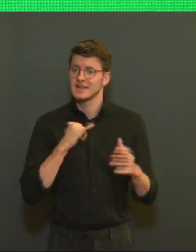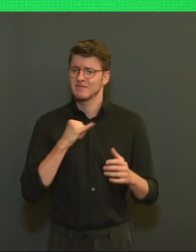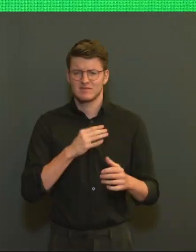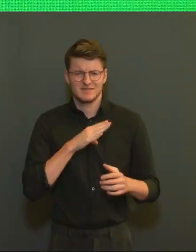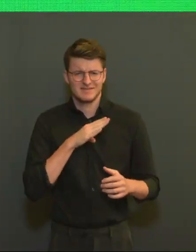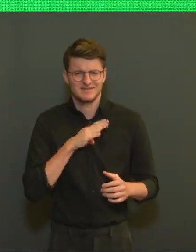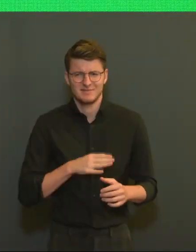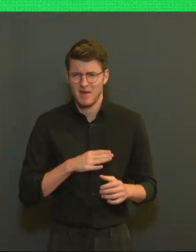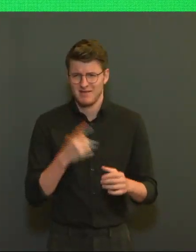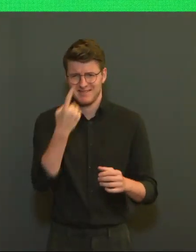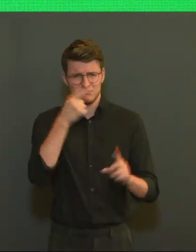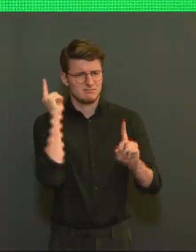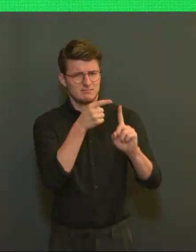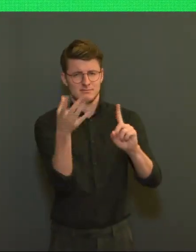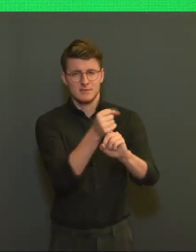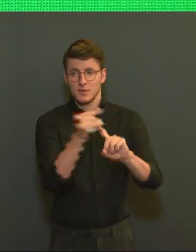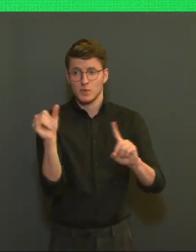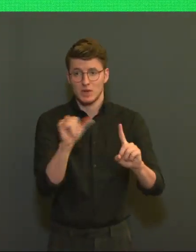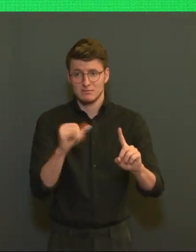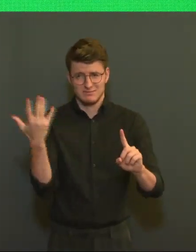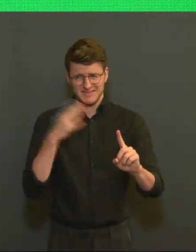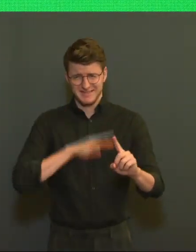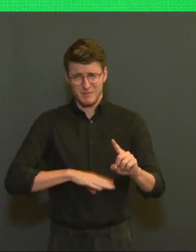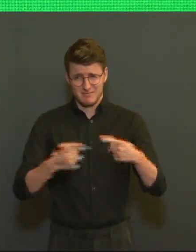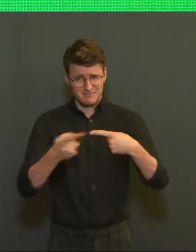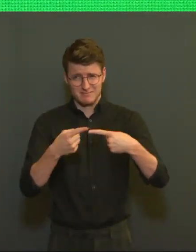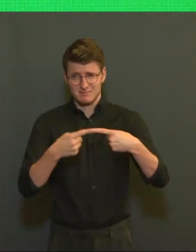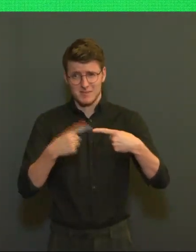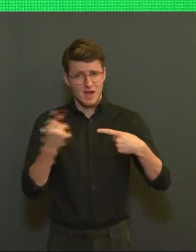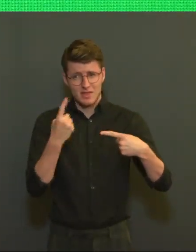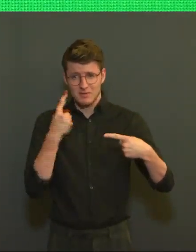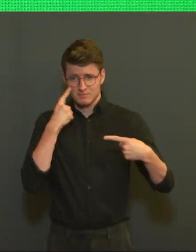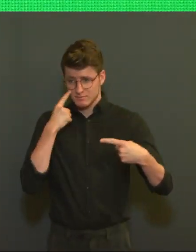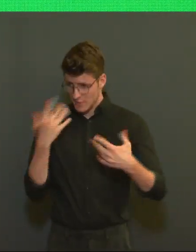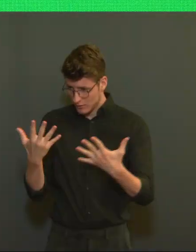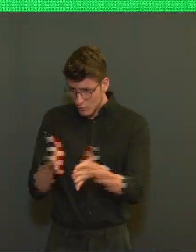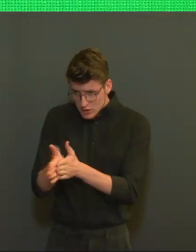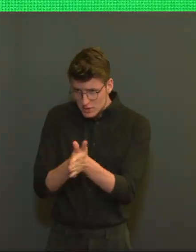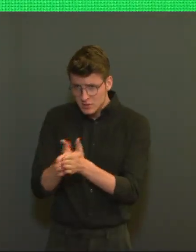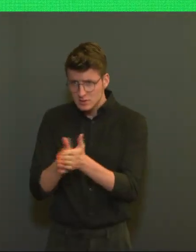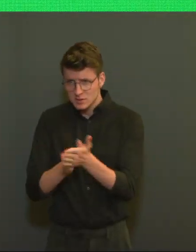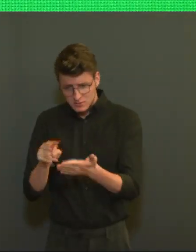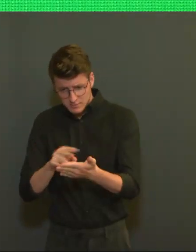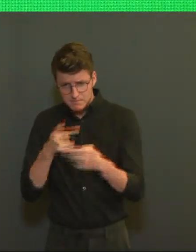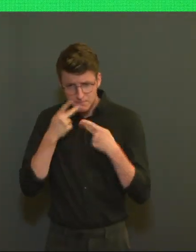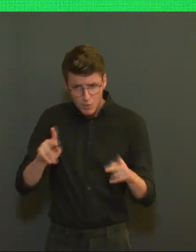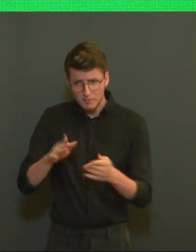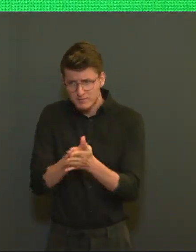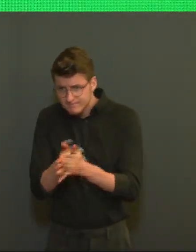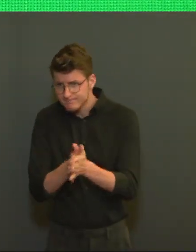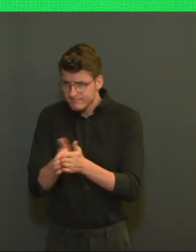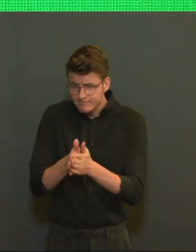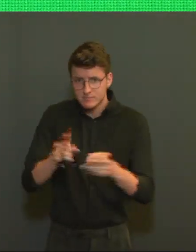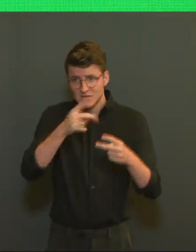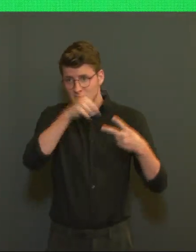Heb altijd en overal aandacht voor uw handhygiëne. Respecteer de fysieke afstand, de ondertussen